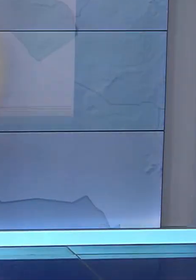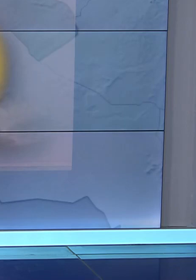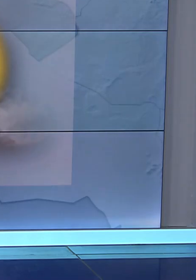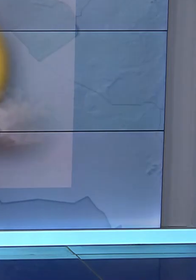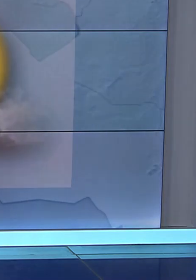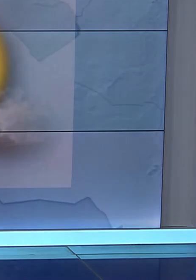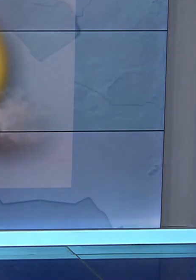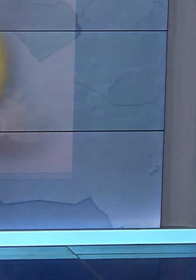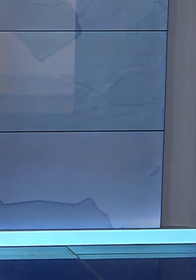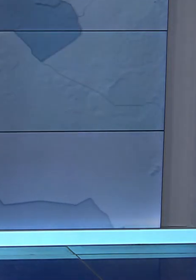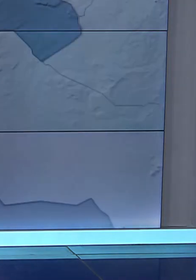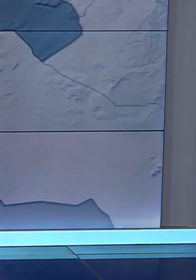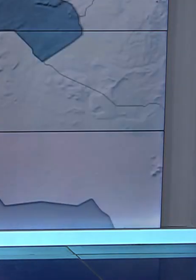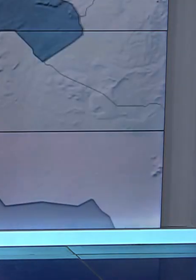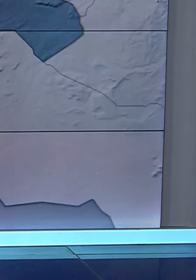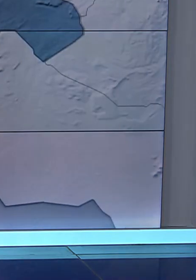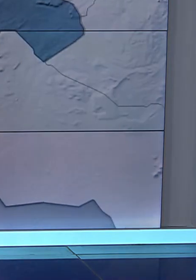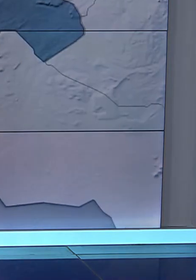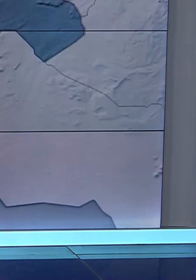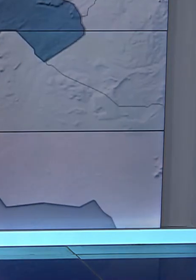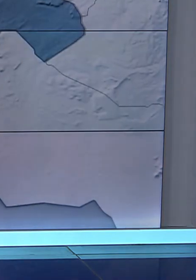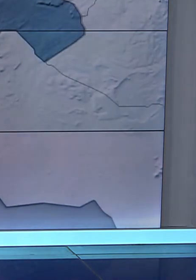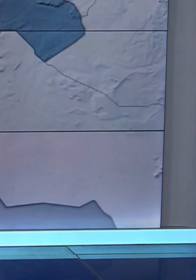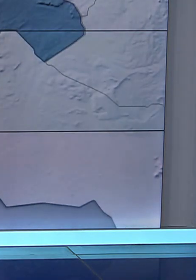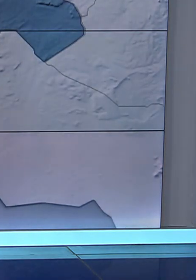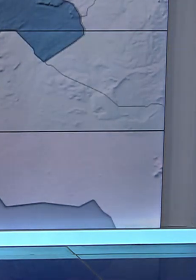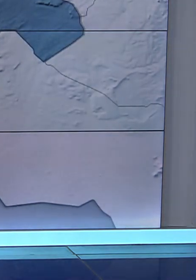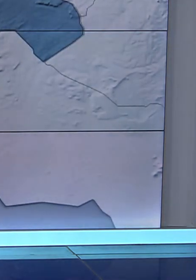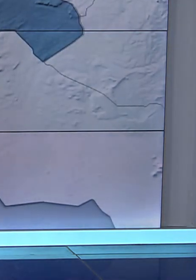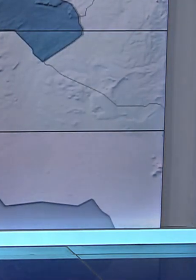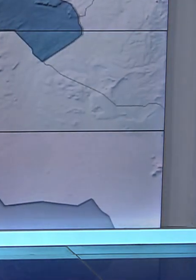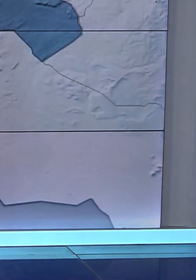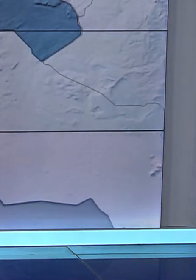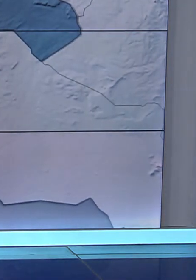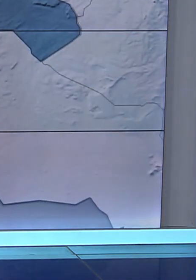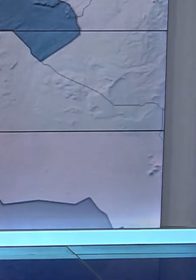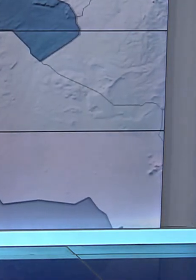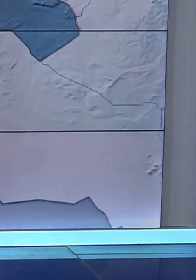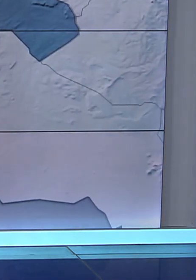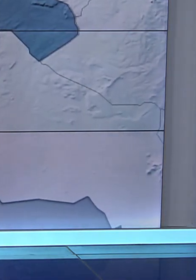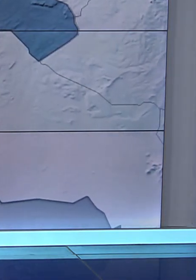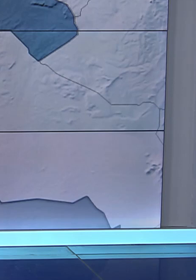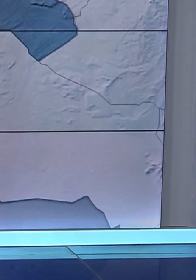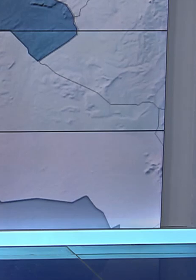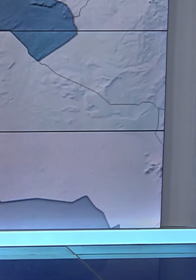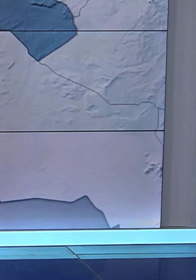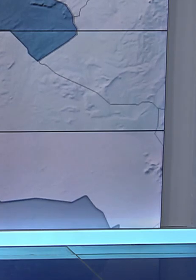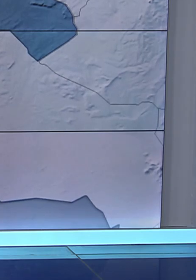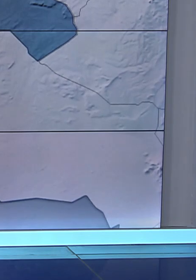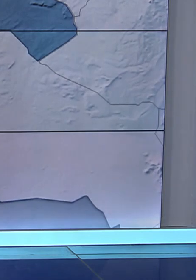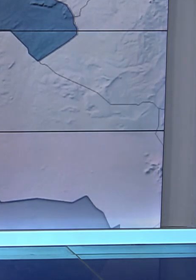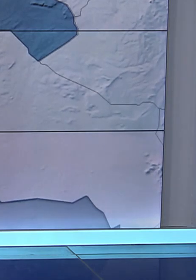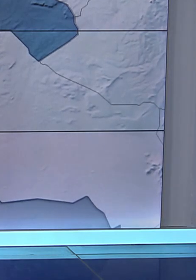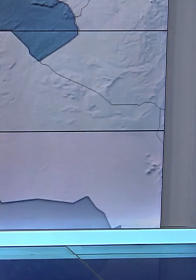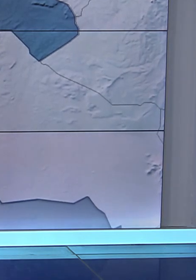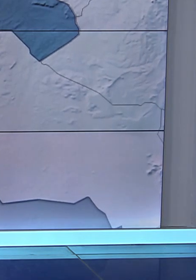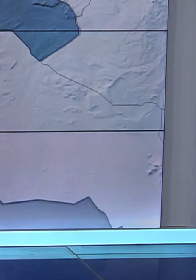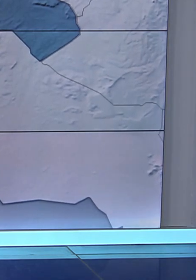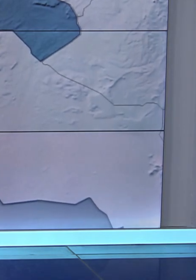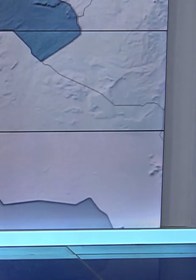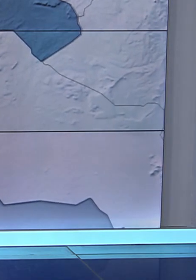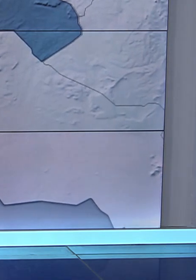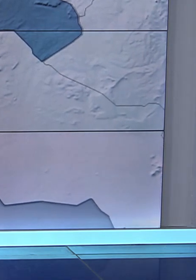қар жауы мүмкін, күндіз 9, түнде 11 градус суық. Атырауда термометр бағаны күндіз -5, түнде -8 градусты